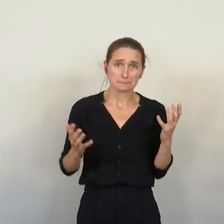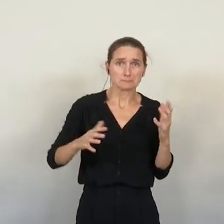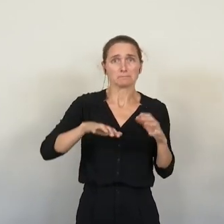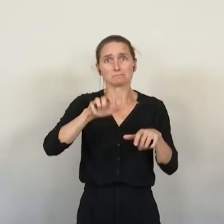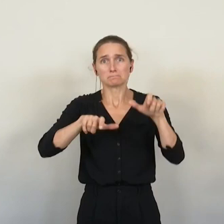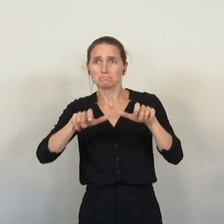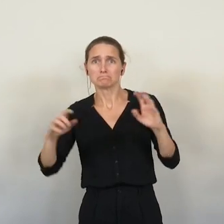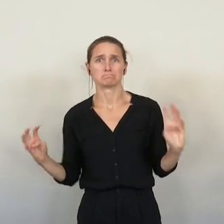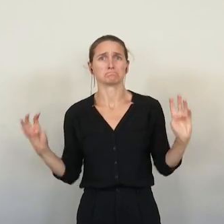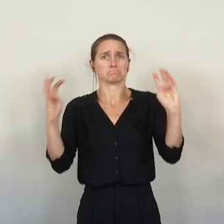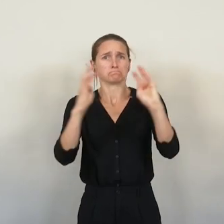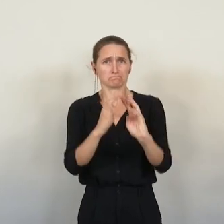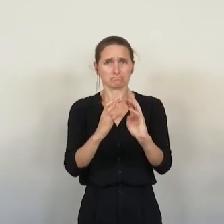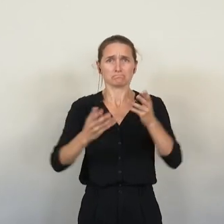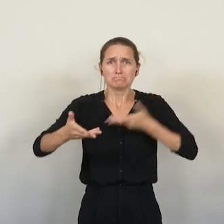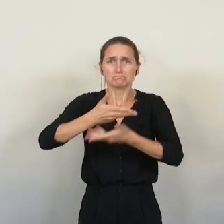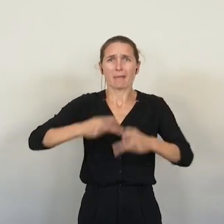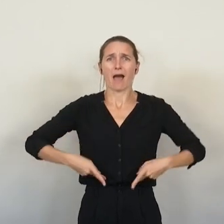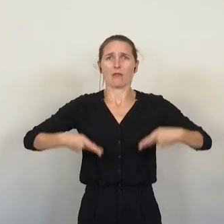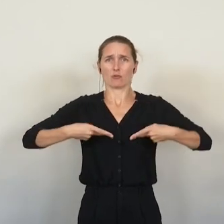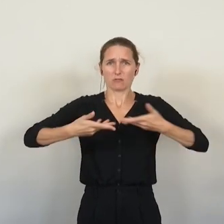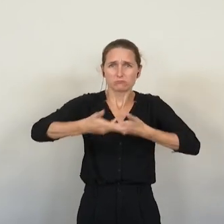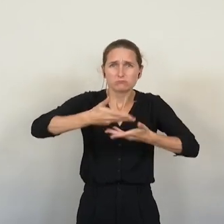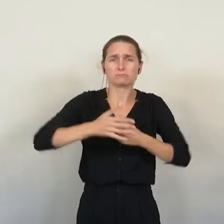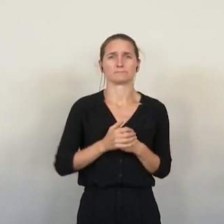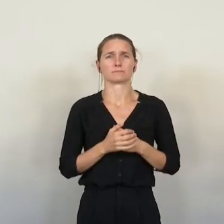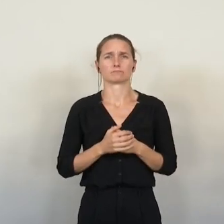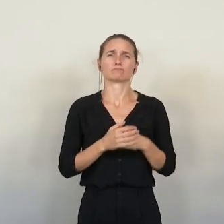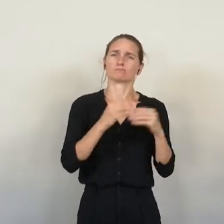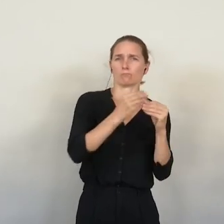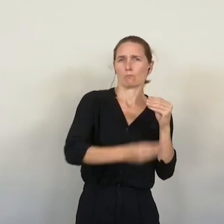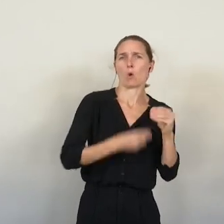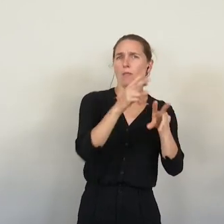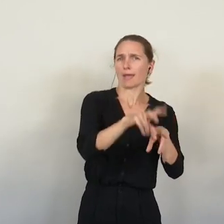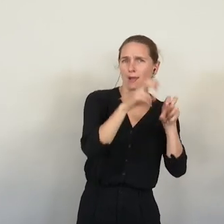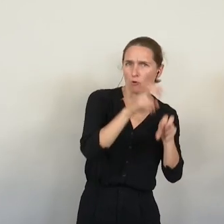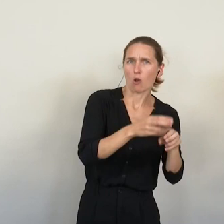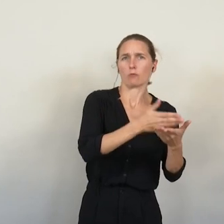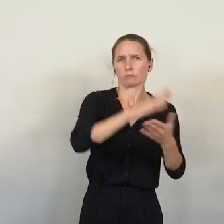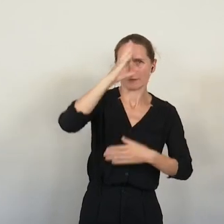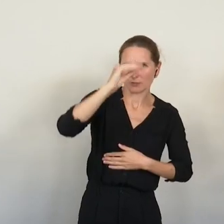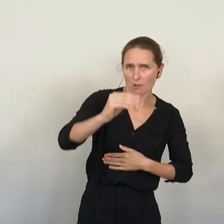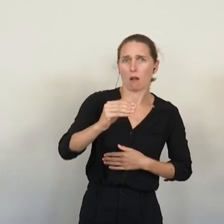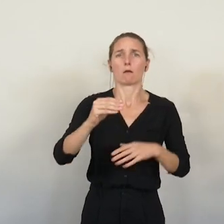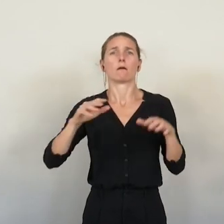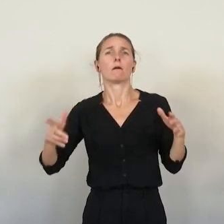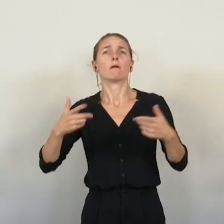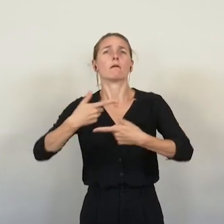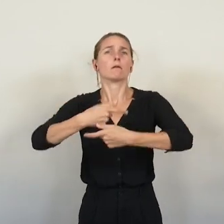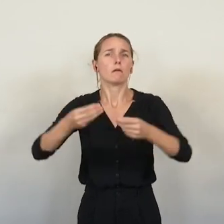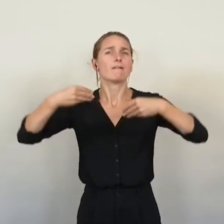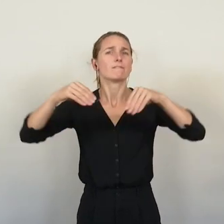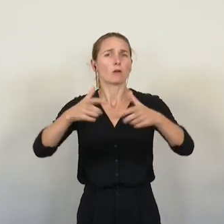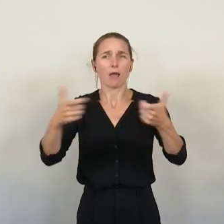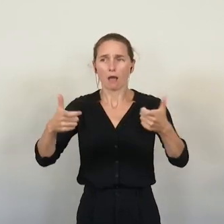réparti en plusieurs collèges le monde agricole et interprofessionnel les acteurs de la transformation et la distribution le monde de la formation